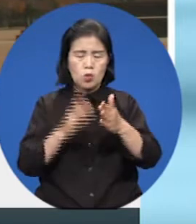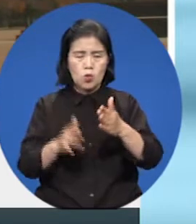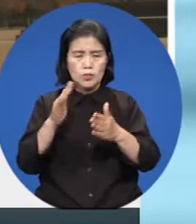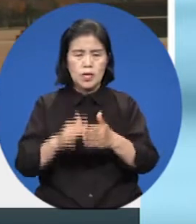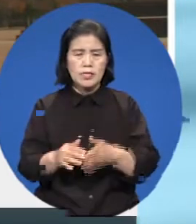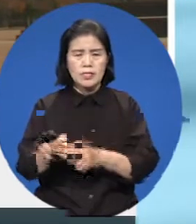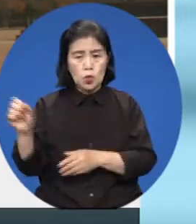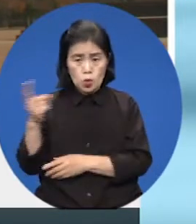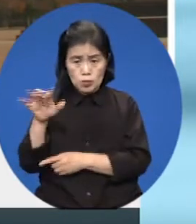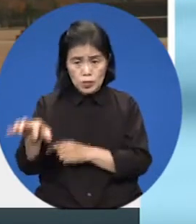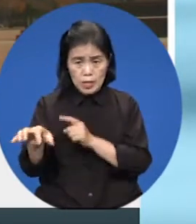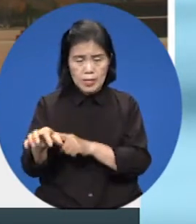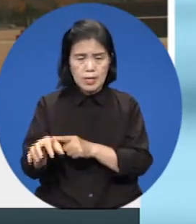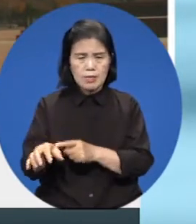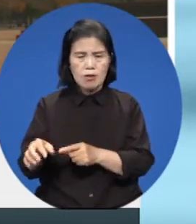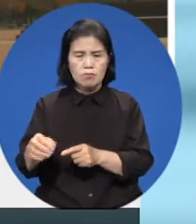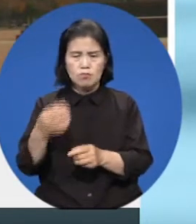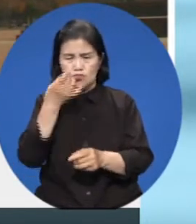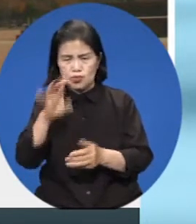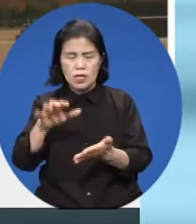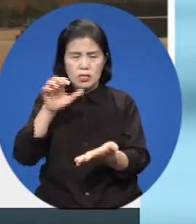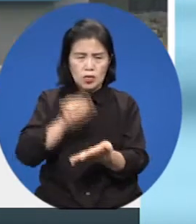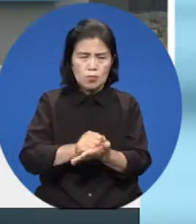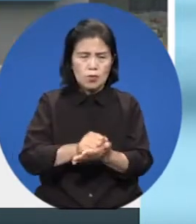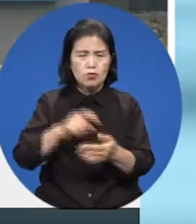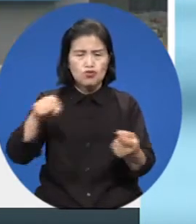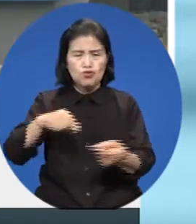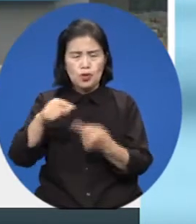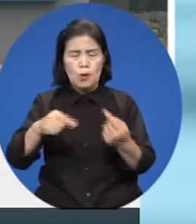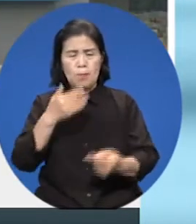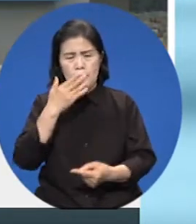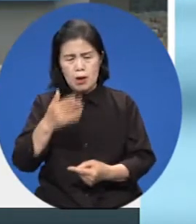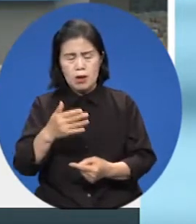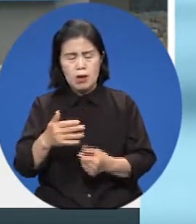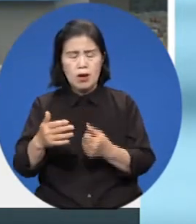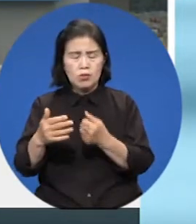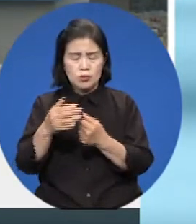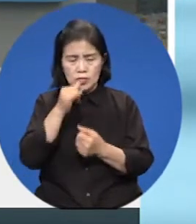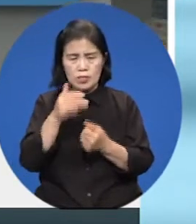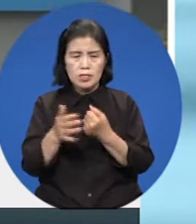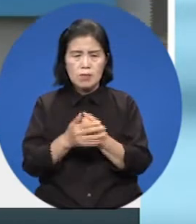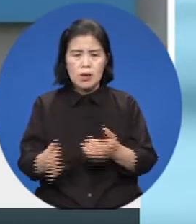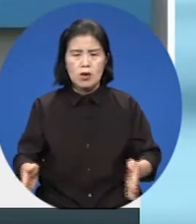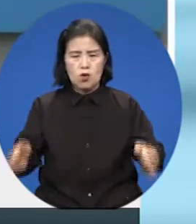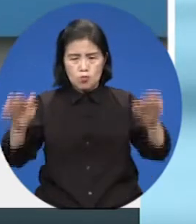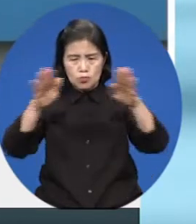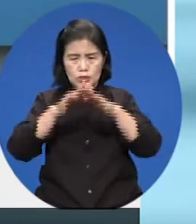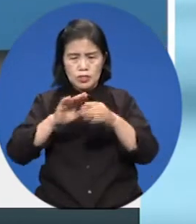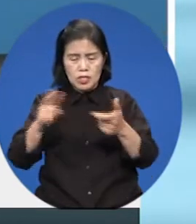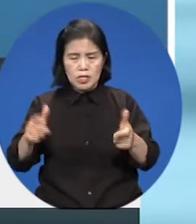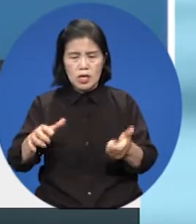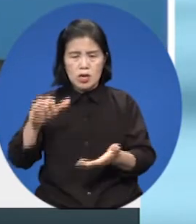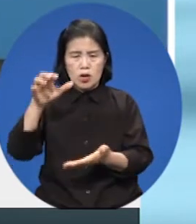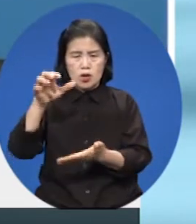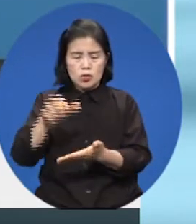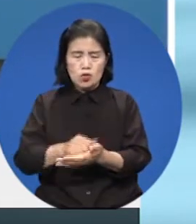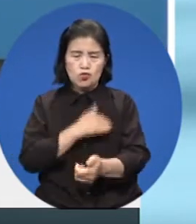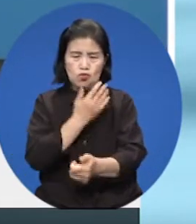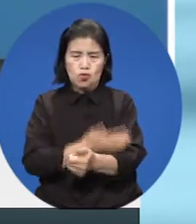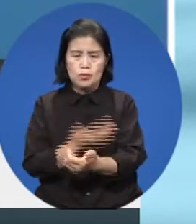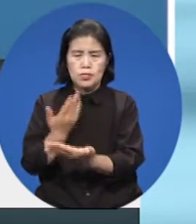스카이72에 대해서 무단 점유하고 운영까지 하고 있는데 이 골프장 안에 있는 건물 등에 대해서 소유권을 네.